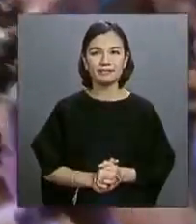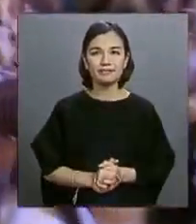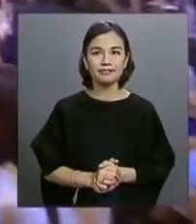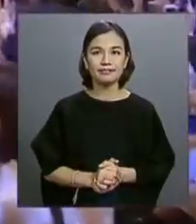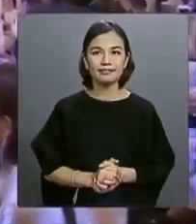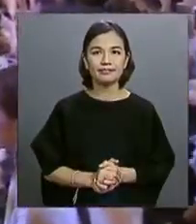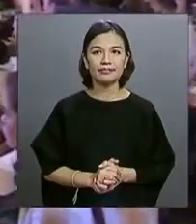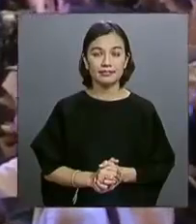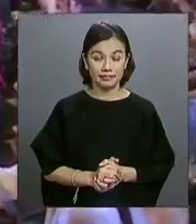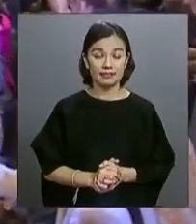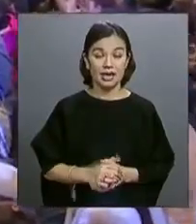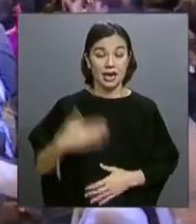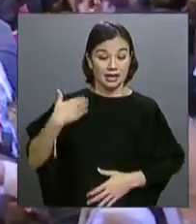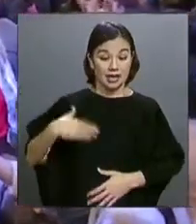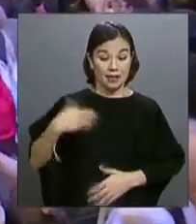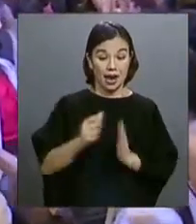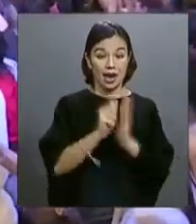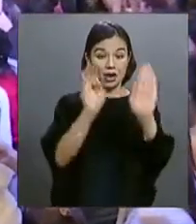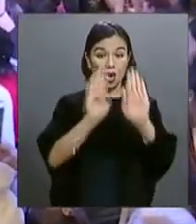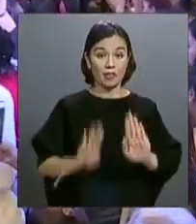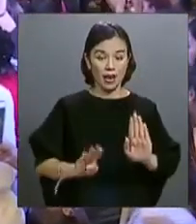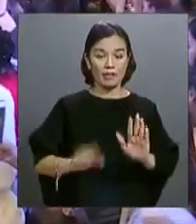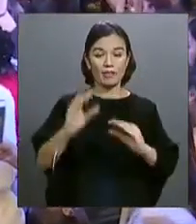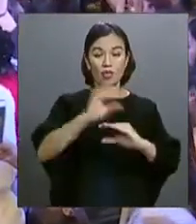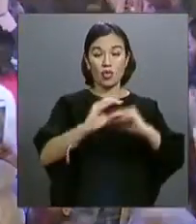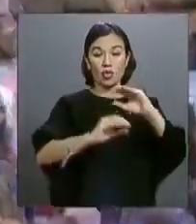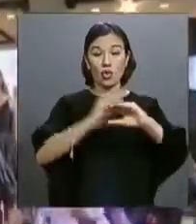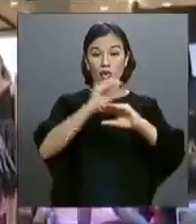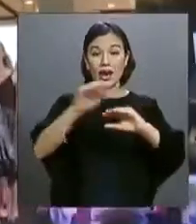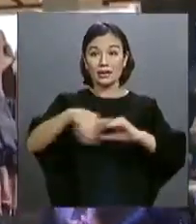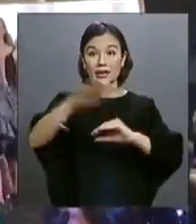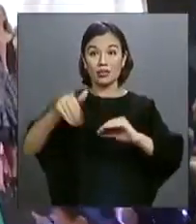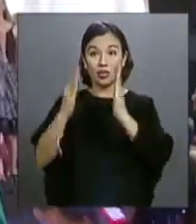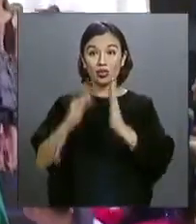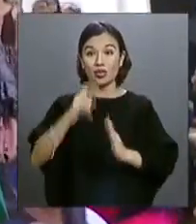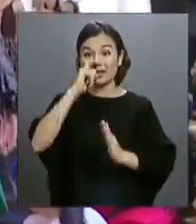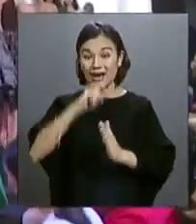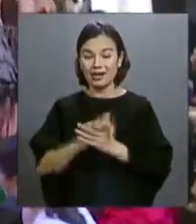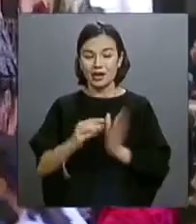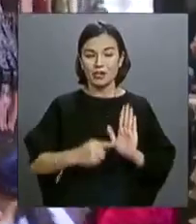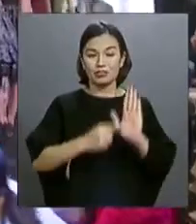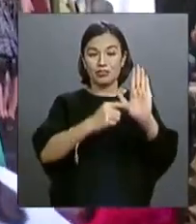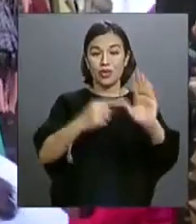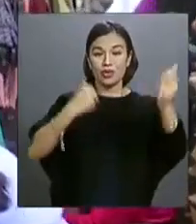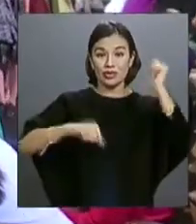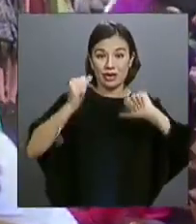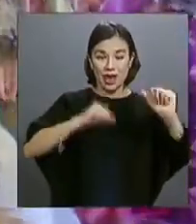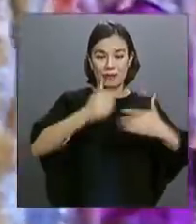หลังจากนี้เสื้อผ้าที่ออกแบบจากโครงการ Ready to Wear โดย9ดีไซเนอร์ชาวไทยจะนำไปโชว์ในงานแฟชั่นอีกหลายประเ